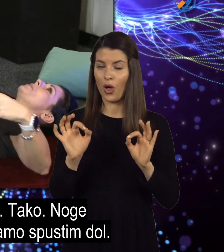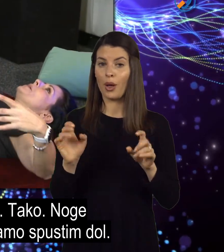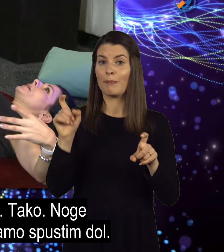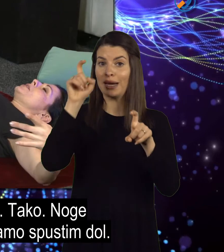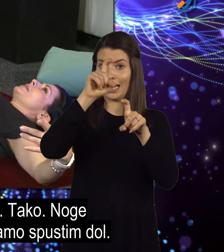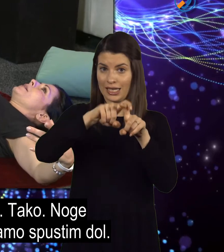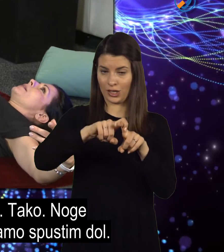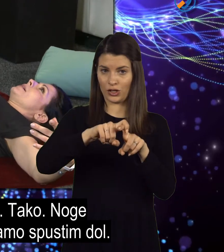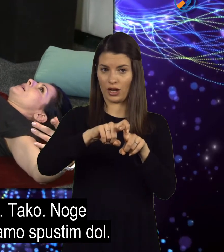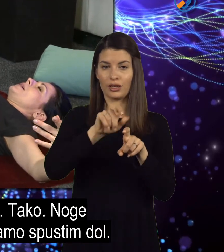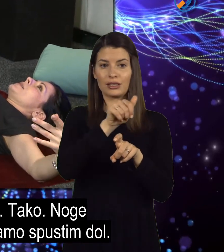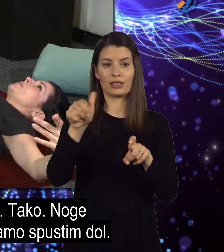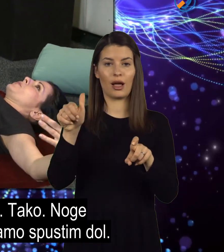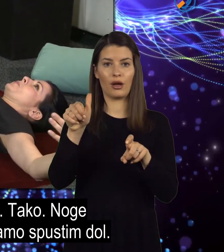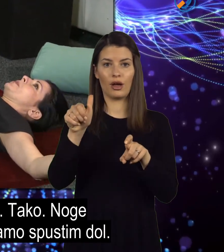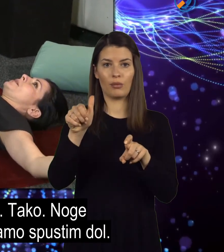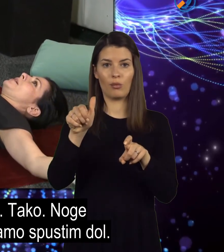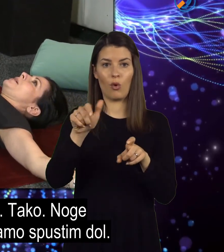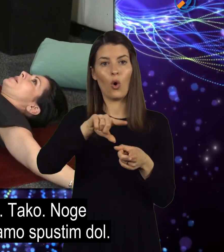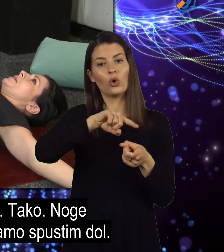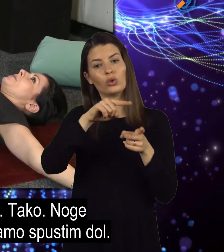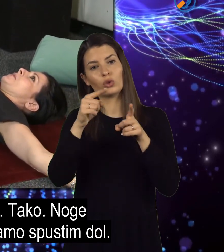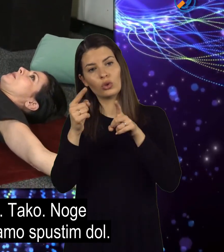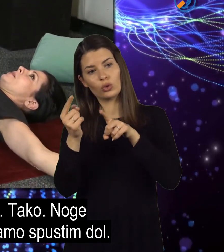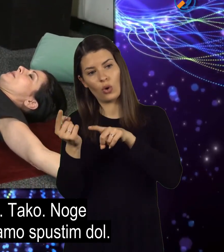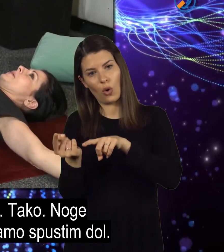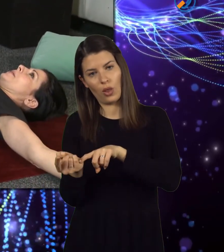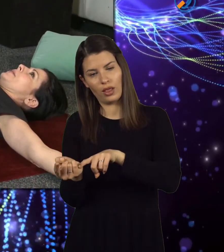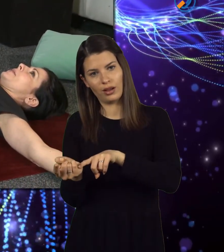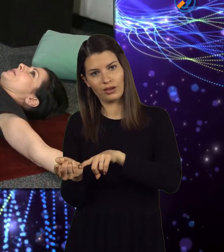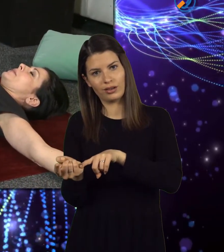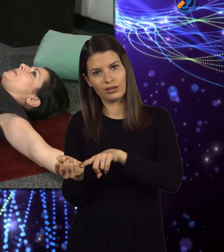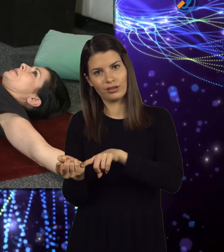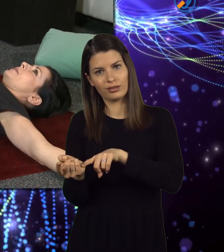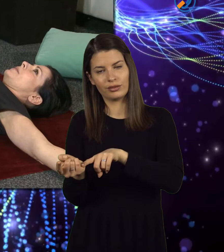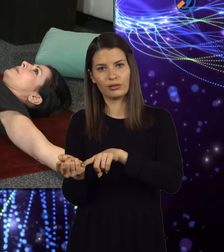Noge pustim prekrižane in samo spustim dol.